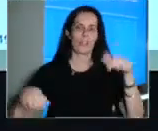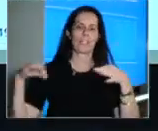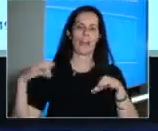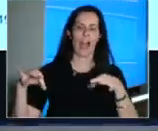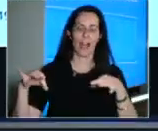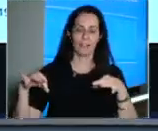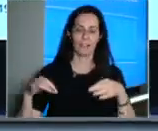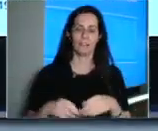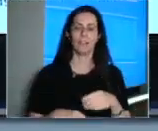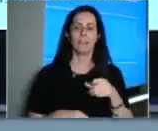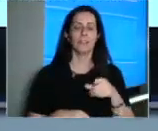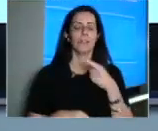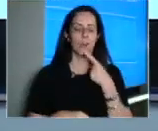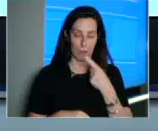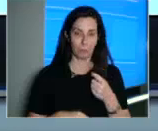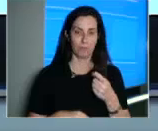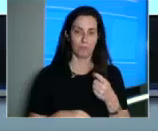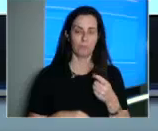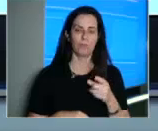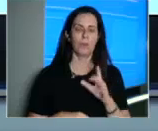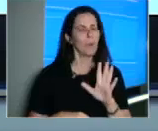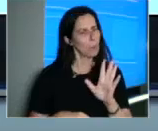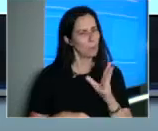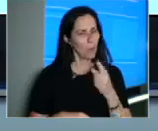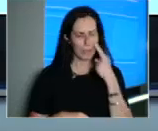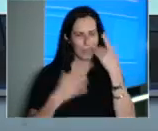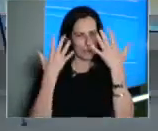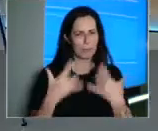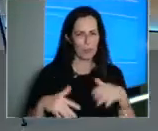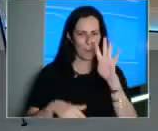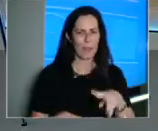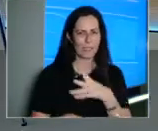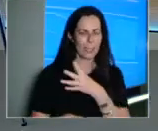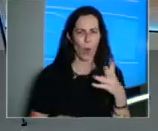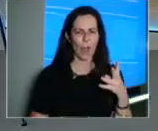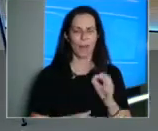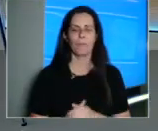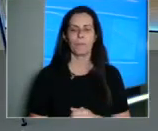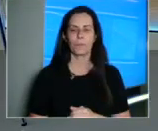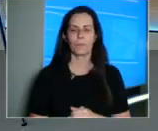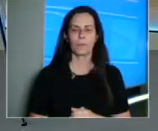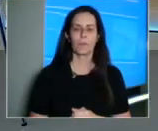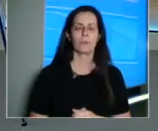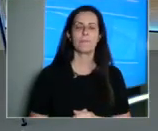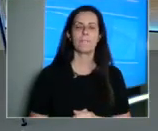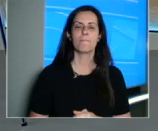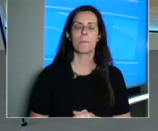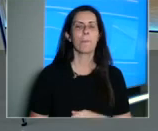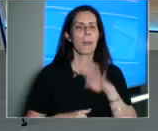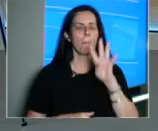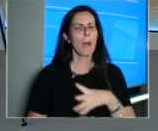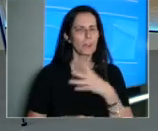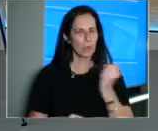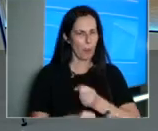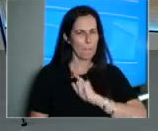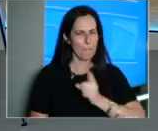ספרד, בידיעות מבטיחים את המספרים ואת האחוזים, אז בואו נלך למספרים ולאחוזים. מלכת ספרד, קורעת